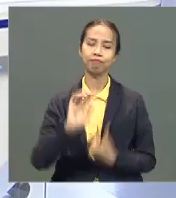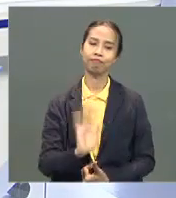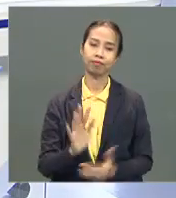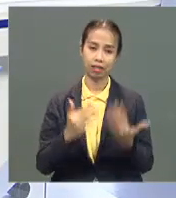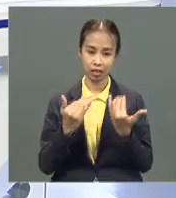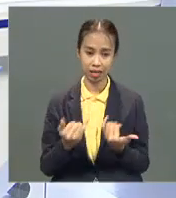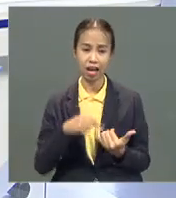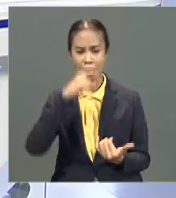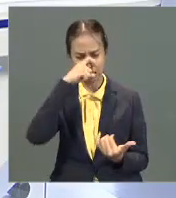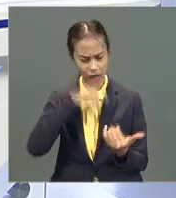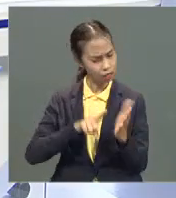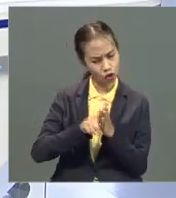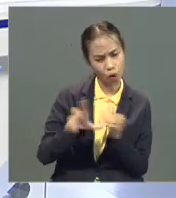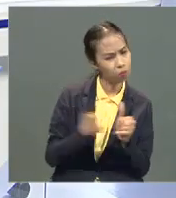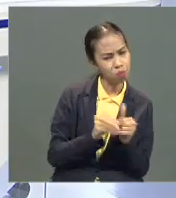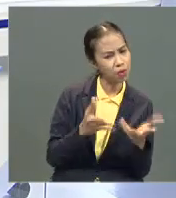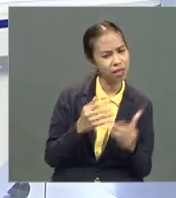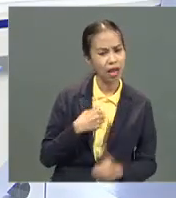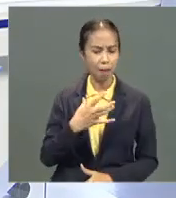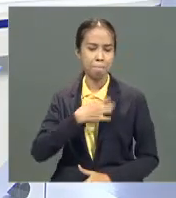และสาธารณสุขแวดวงของคุณหมอเอ็มบอกว่าเราเองก็ไม่ได้หวังว่าจะไม่พบผู้ติดเชื้อสิ่งที่จะต้องทำคือถ้าพบแล้วเราจะดูแลอย่างไรนะคะไอ้ก็ในส่วนของกระทรวงสาธารณสุขและหน่วยงานด้านการแพทย์เองนะคะก็มีความตั้งใจว่าหากพบการติดเชื้อซึ่งแน่นอนไม่วันใดวันหนึ่งทุกคนก็มีการคาดการณ์ว่าหากมีการเปิดประเทศแล้วบ้างหรือว่ามีจำนวนของคนต่างด้าวที่เข้ามาทำงานจากต่างประเทศก็จะพบการติดเชื้อแต่สิ่งที่สำคัญคือจะทำอย่างไรให้ควบคุมสถานการณ์เข้าไปรับการรักษาหรือว่าตรวจพบได้เร็วที่สุดนั่นเองดังนั้นหลายคนตอนนี้เรียกว่ายังนิ่งนอนใจไม่ได้ถึงแม้ว่าบ้านเราจะบอกว่าตัวเลขเป็น0แล้วไม่อยากให้คนต่างชาติเข้ามาแต่สุดท้ายแล้วอย่าเราก็ยังคงจำเป็นที่จะต้องเปิดประเทศหรือจะต้องมีการเดินทางเข้าออกและถ้าเกิดการติดเชื้อเรานี่แหละจะต้องเป็นส่วนหนึ่งที่จะต้องรีบแจ้งให้เจ้าหน้าที่ที่เกี่ยวข้องได้รับรู้และในขณะเดียวกันตัวเราเองก็ต้องไม่ประมาทโดยเฉพาะไปในพื้นที่เสี่ยงต่างๆตอนนี้กิจกรรมต่างๆจัดเหมือนเดิม